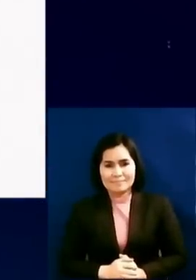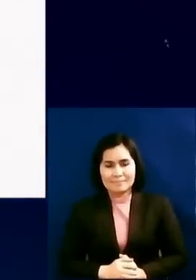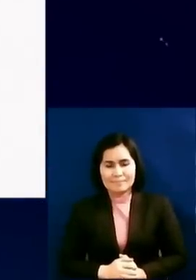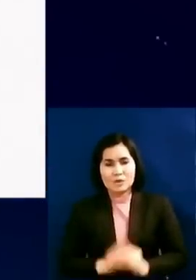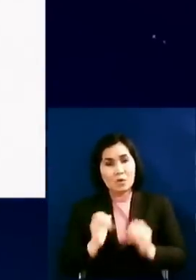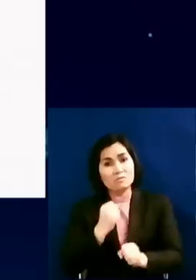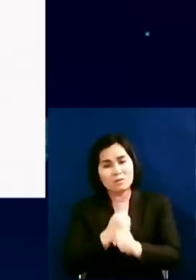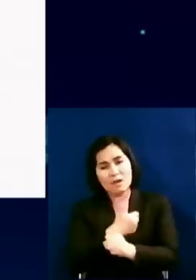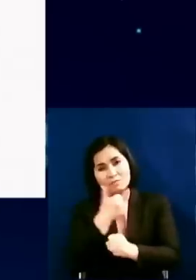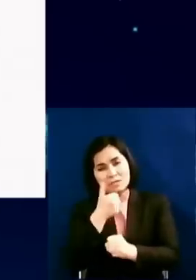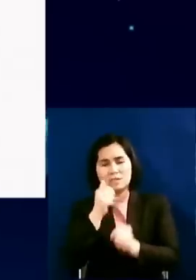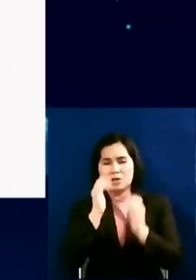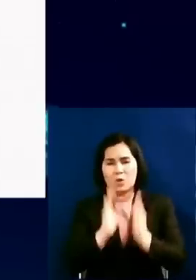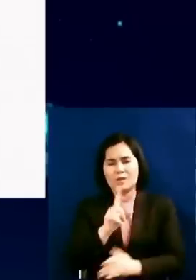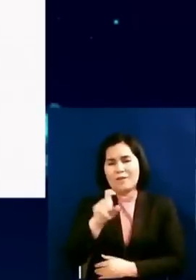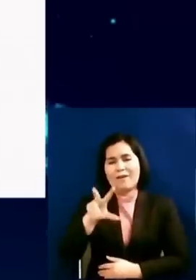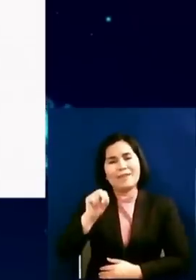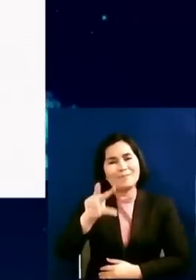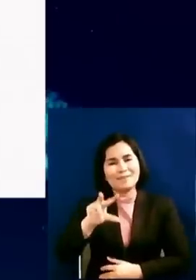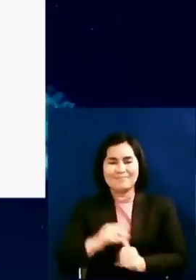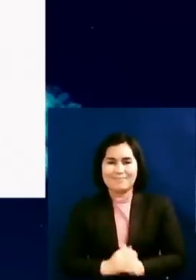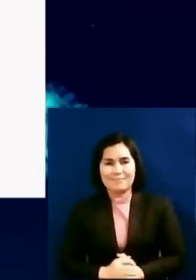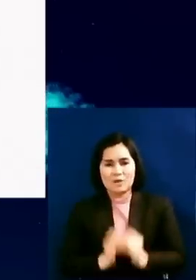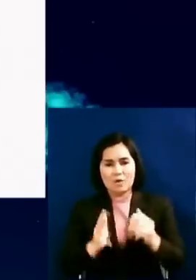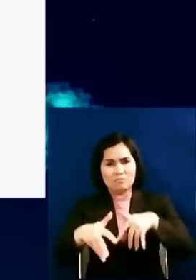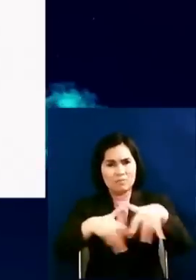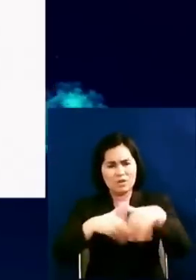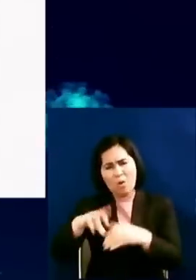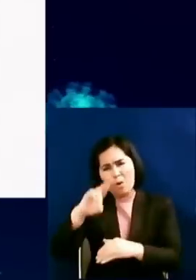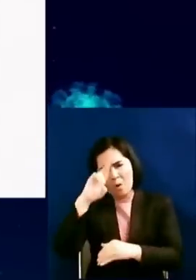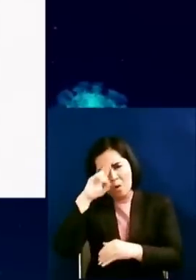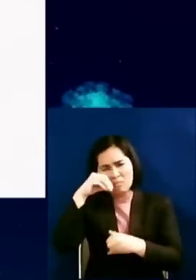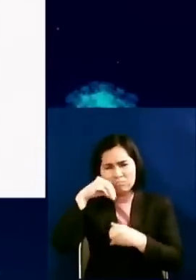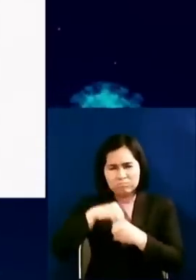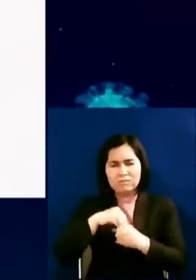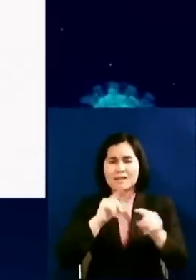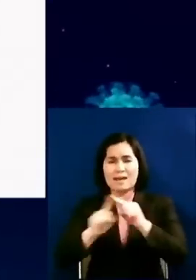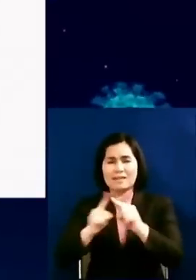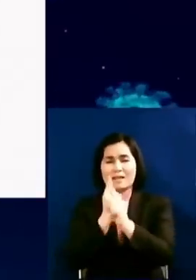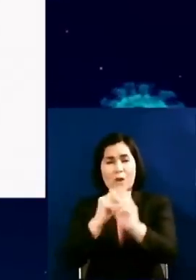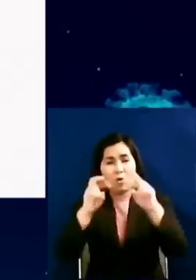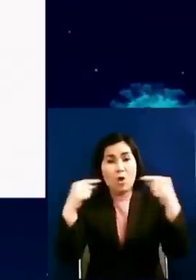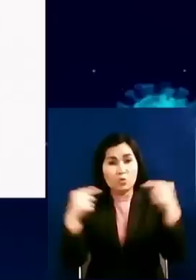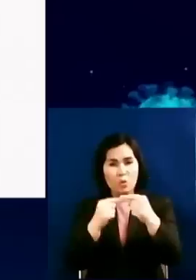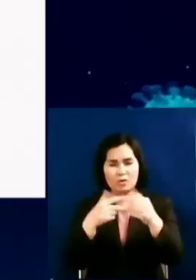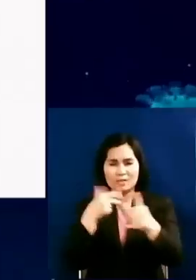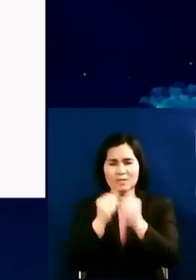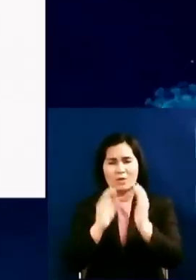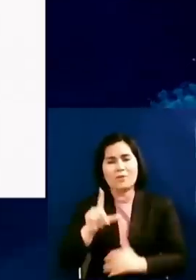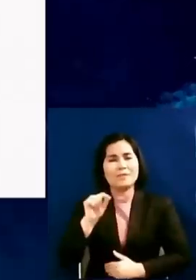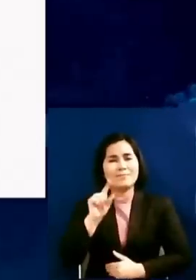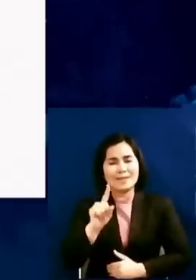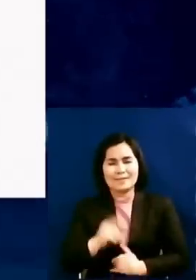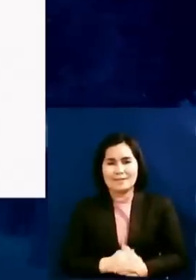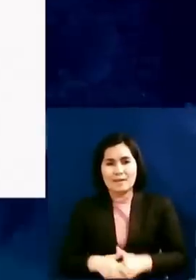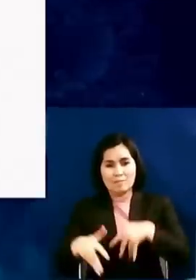ที่อื่นๆ133รายแล้วก็ประชาชนที่มีโรคประจำตัวอย่างที่ได้นำเรียนนะครับ21รายแล้วก็ประชาช